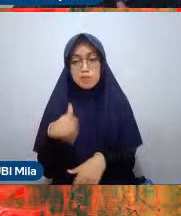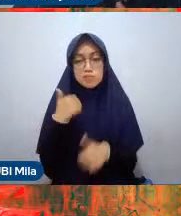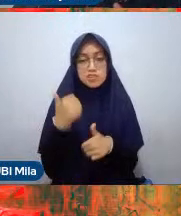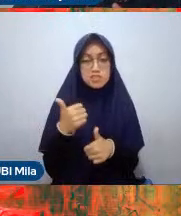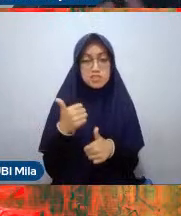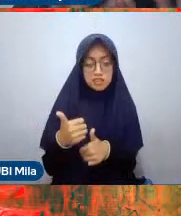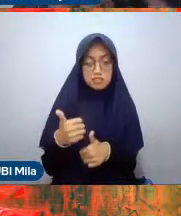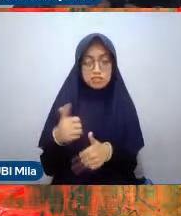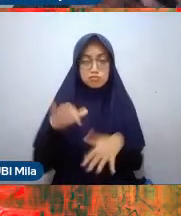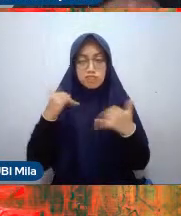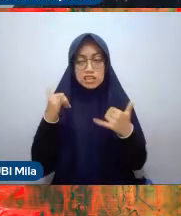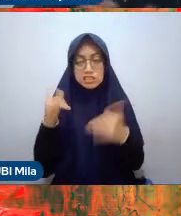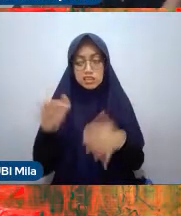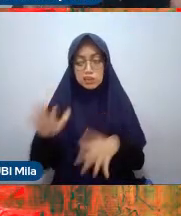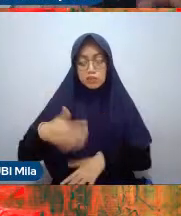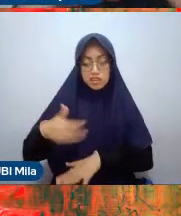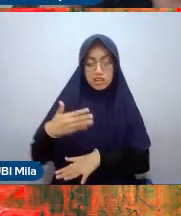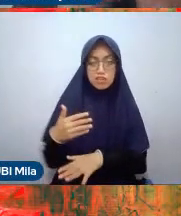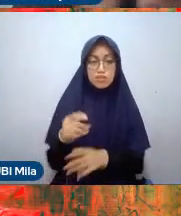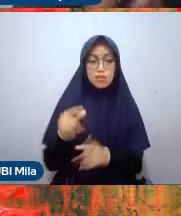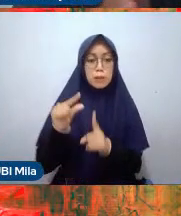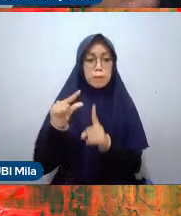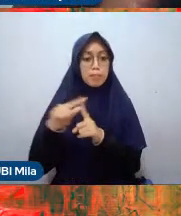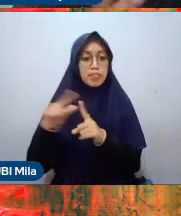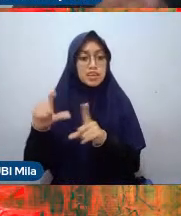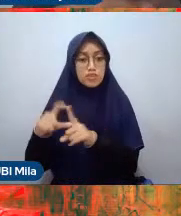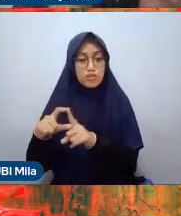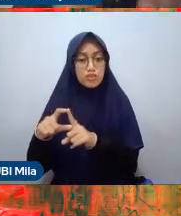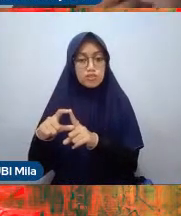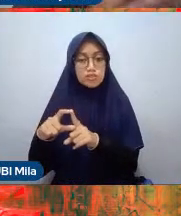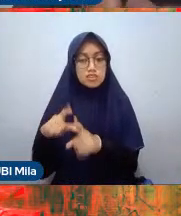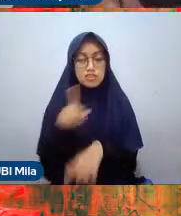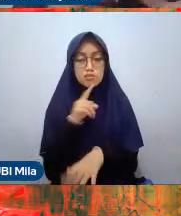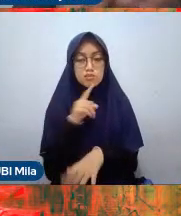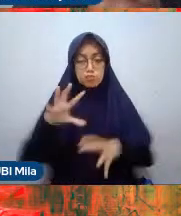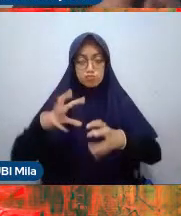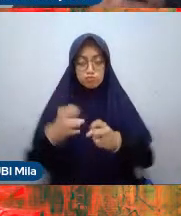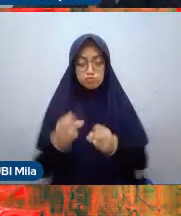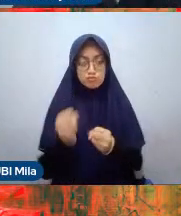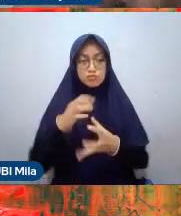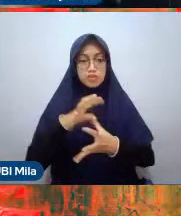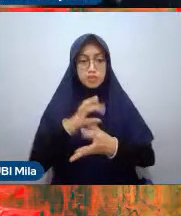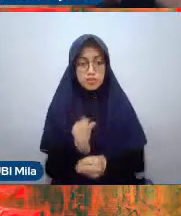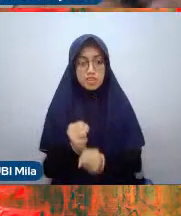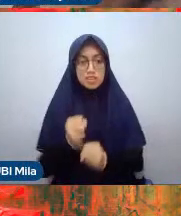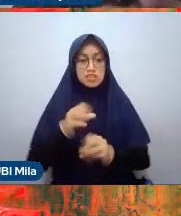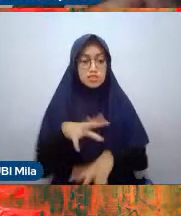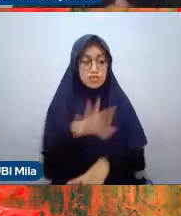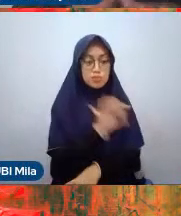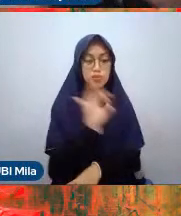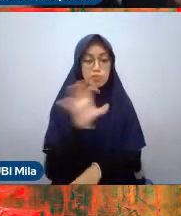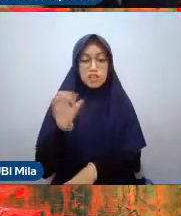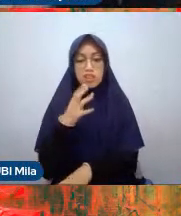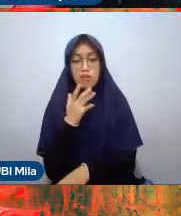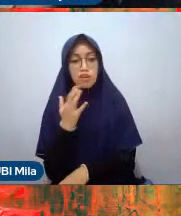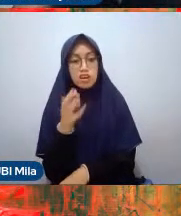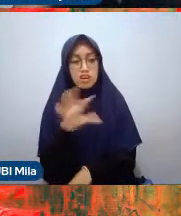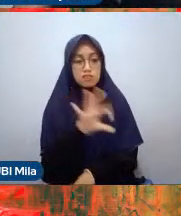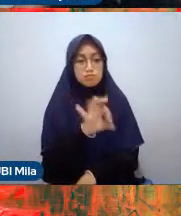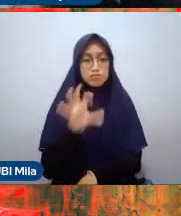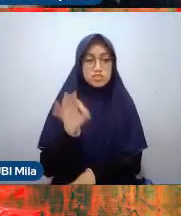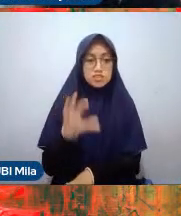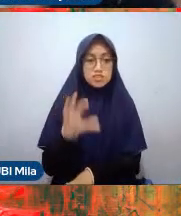play-doh itu membuat anak itu rileks. Jadi ketika dia meremas, dia memilih dan sebagainya itu, dia tuh rileks sendiri. Dan ketika dia rileks itu, dia enggak